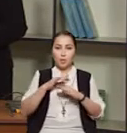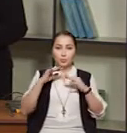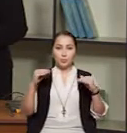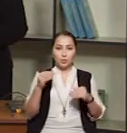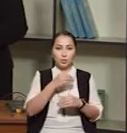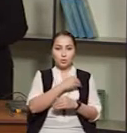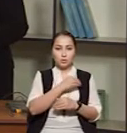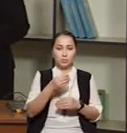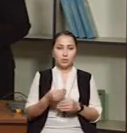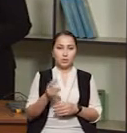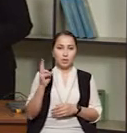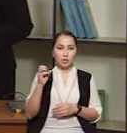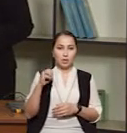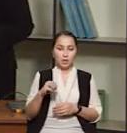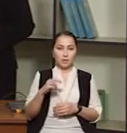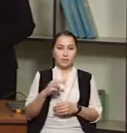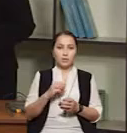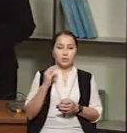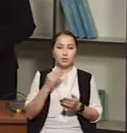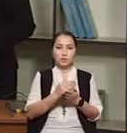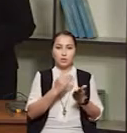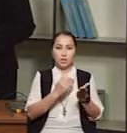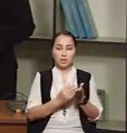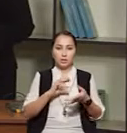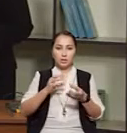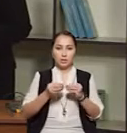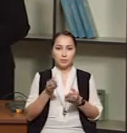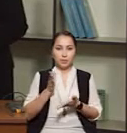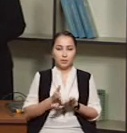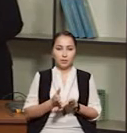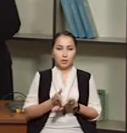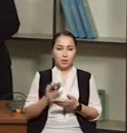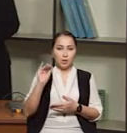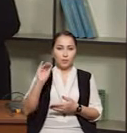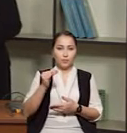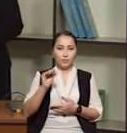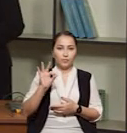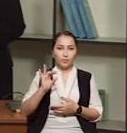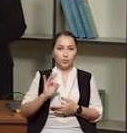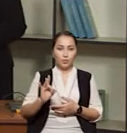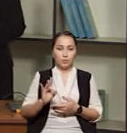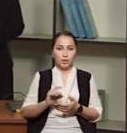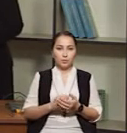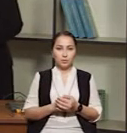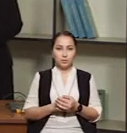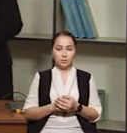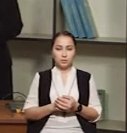Bir nechta temperaturalarni Kelvin shkalasidagi qiymatlari berilgan. Formulamiz